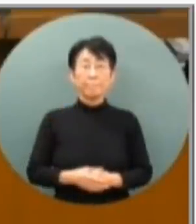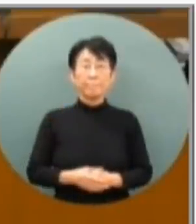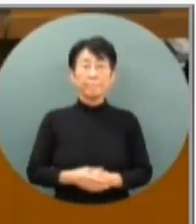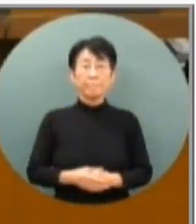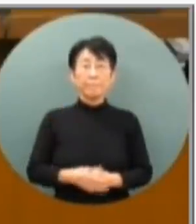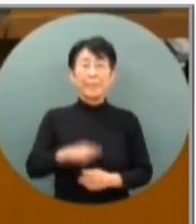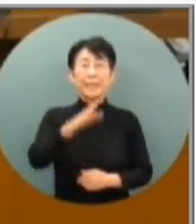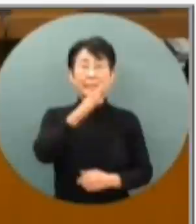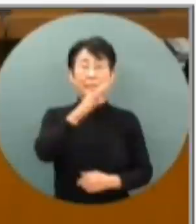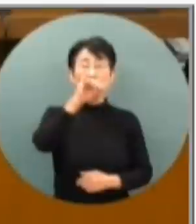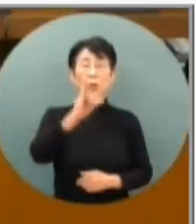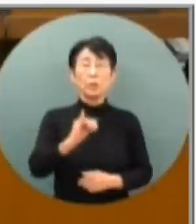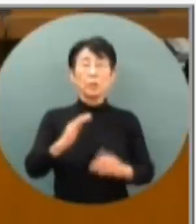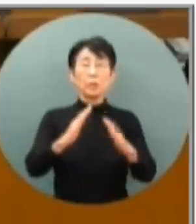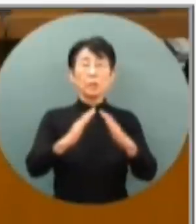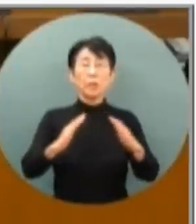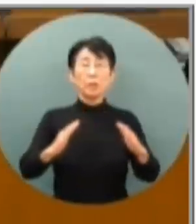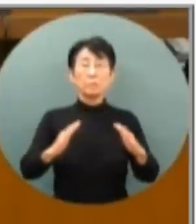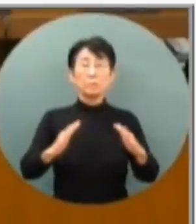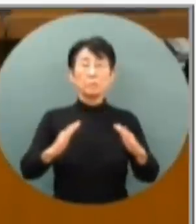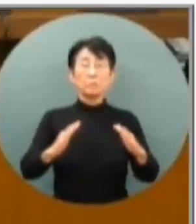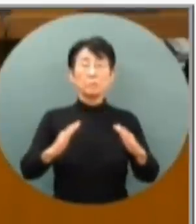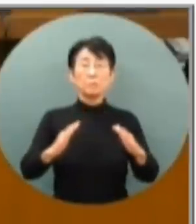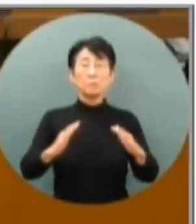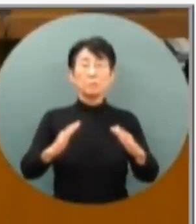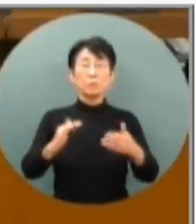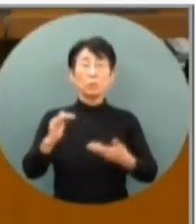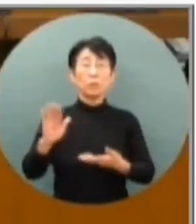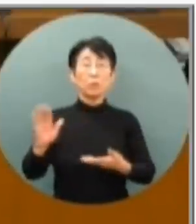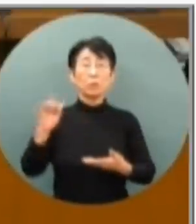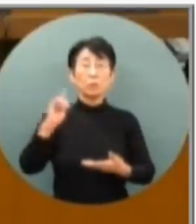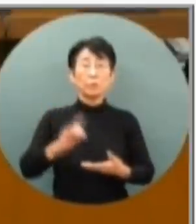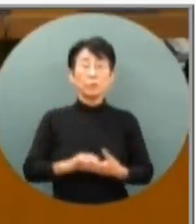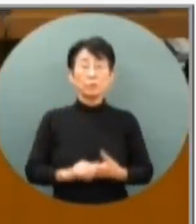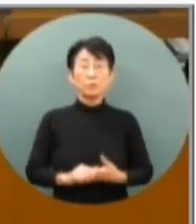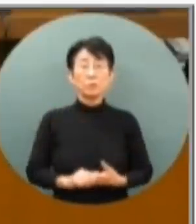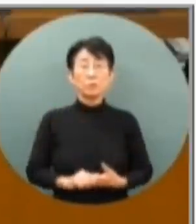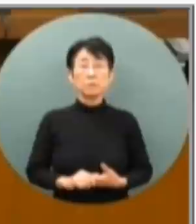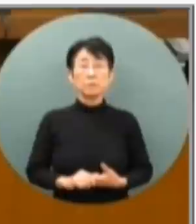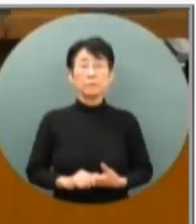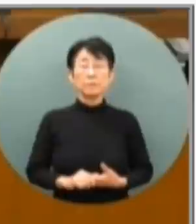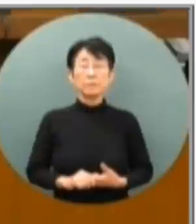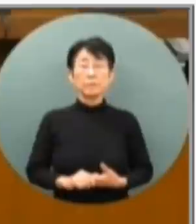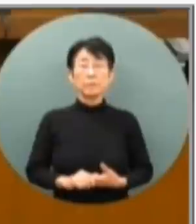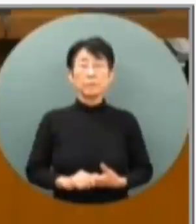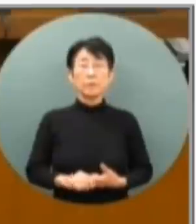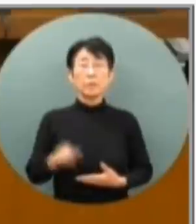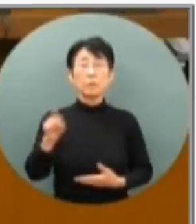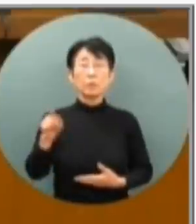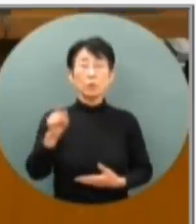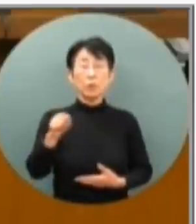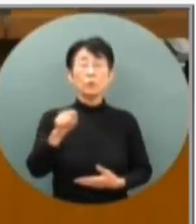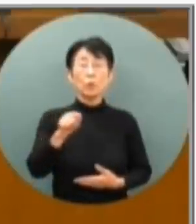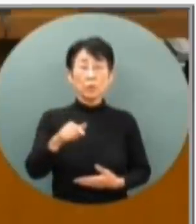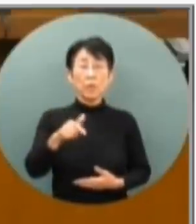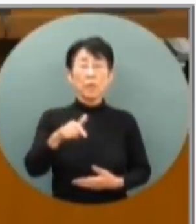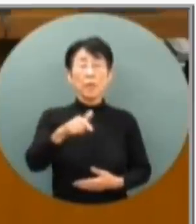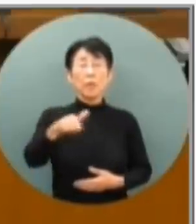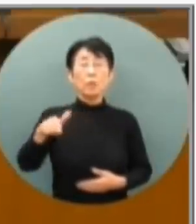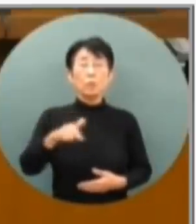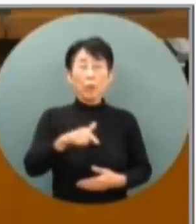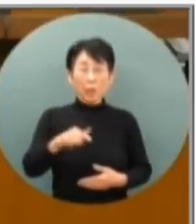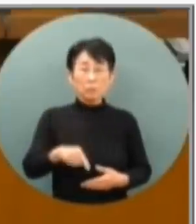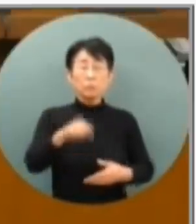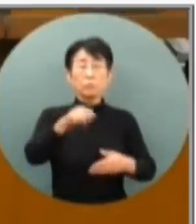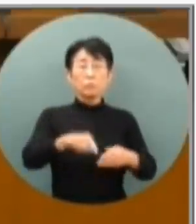実行委員会の件があったかと思います。これにつきましてはそちらの方でこの度ブラック担保削除の